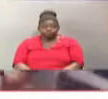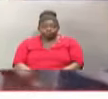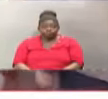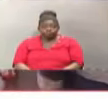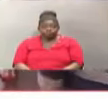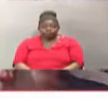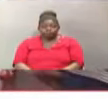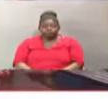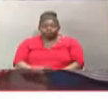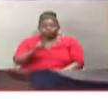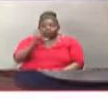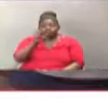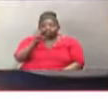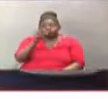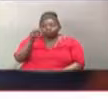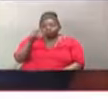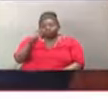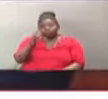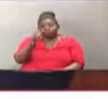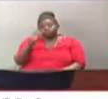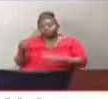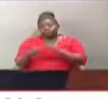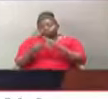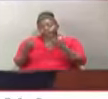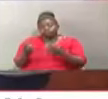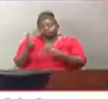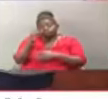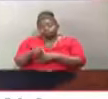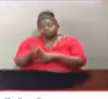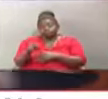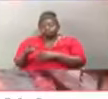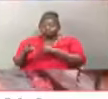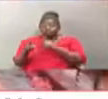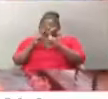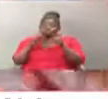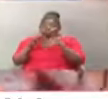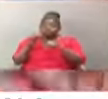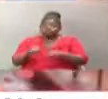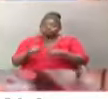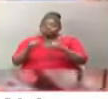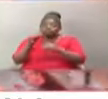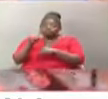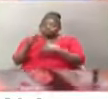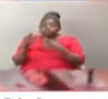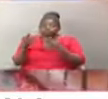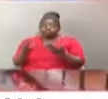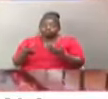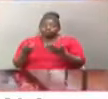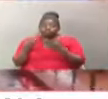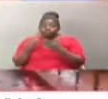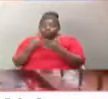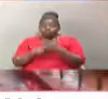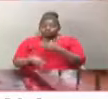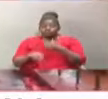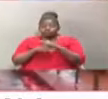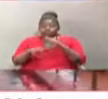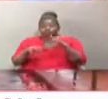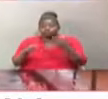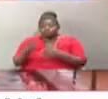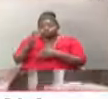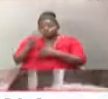Iyo mulufula y'ekyengera embeera ebadde ya keetalo era twogeddeko ne ssente wa Lufuleno Haji Mpima Eburango n'agamba nti okusinziira ku myaka